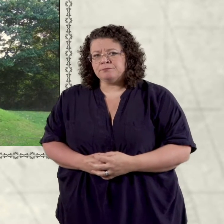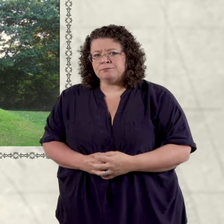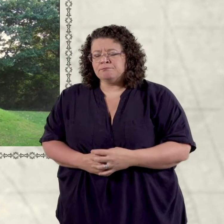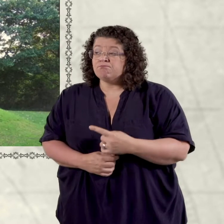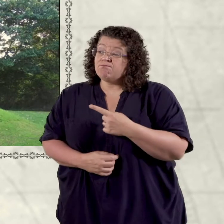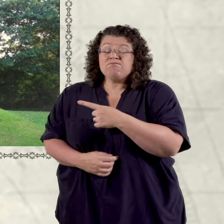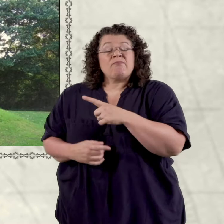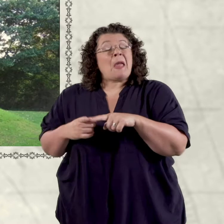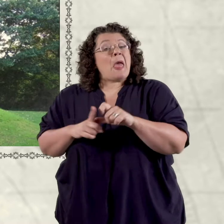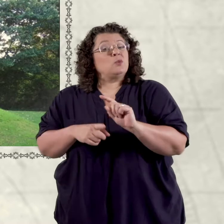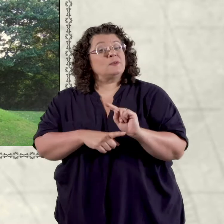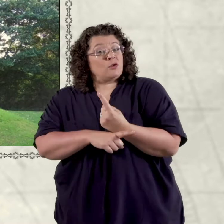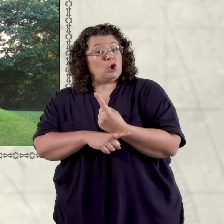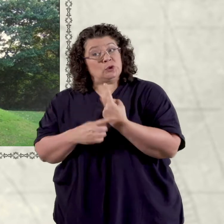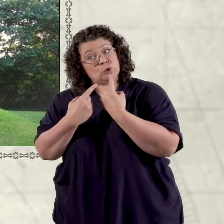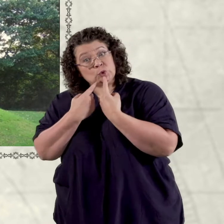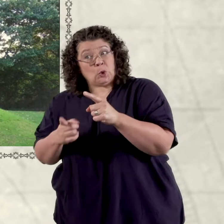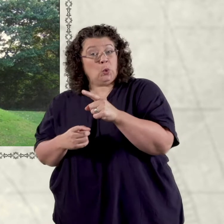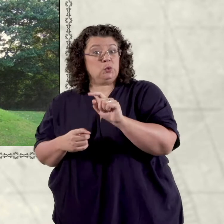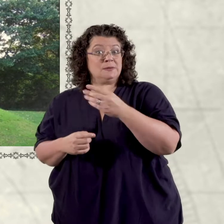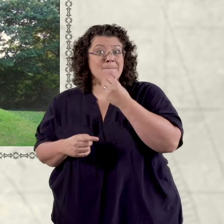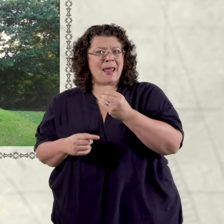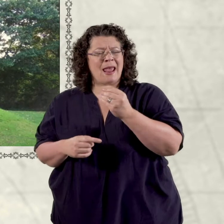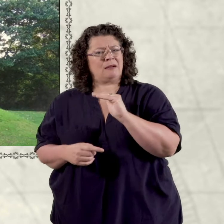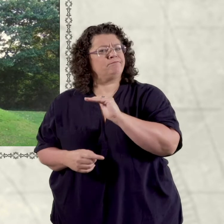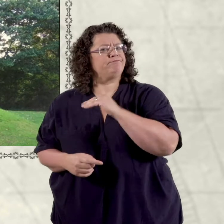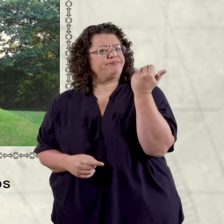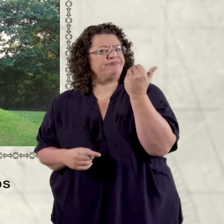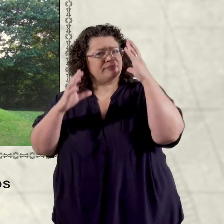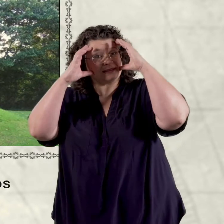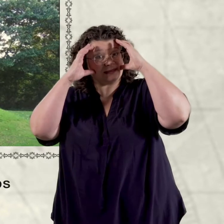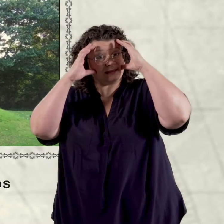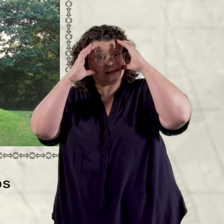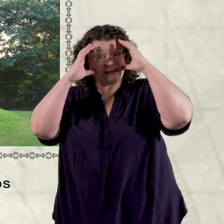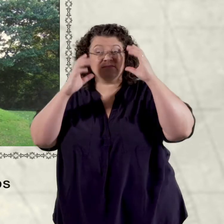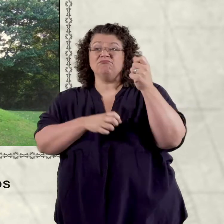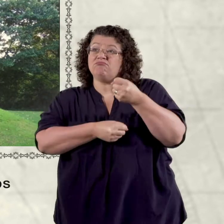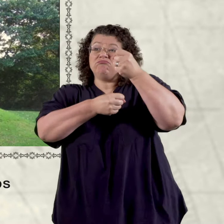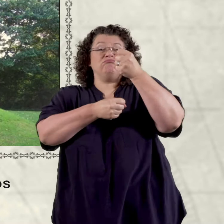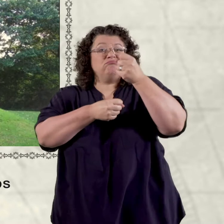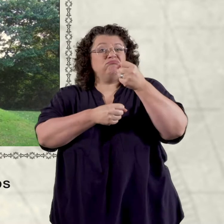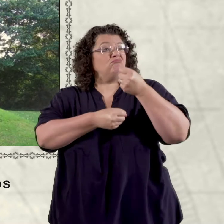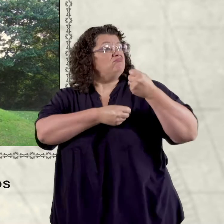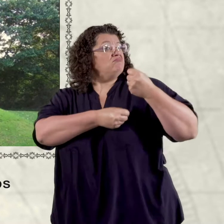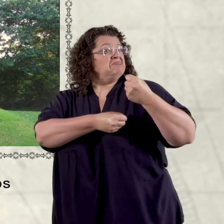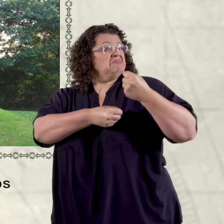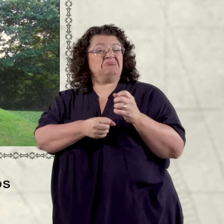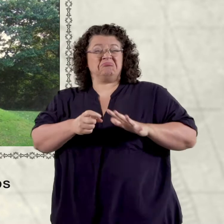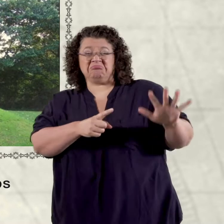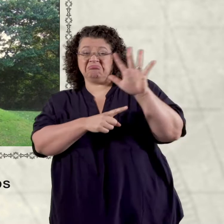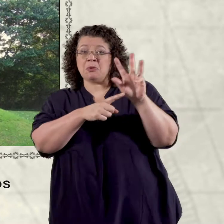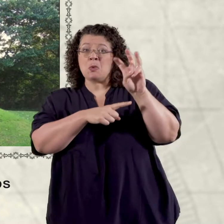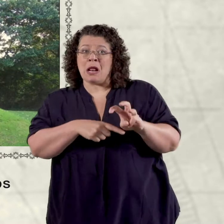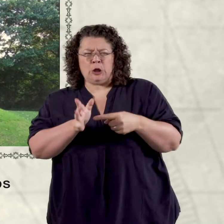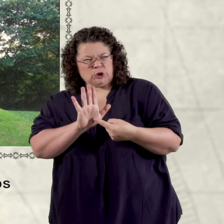Gorchmynodd Edward y cyntaf iddyn nhw dorri fy mhen I ffwrdd, a gorymdeithio drwy Gymru I ddangos wrth bawb fod y